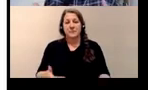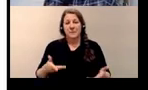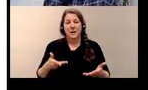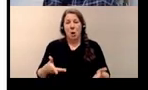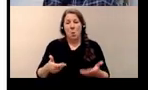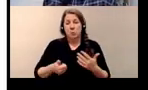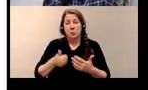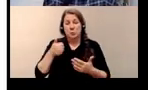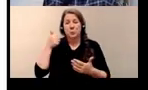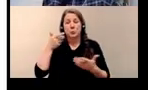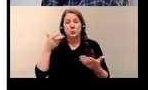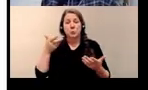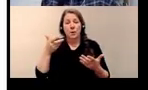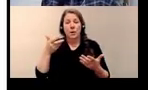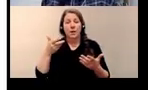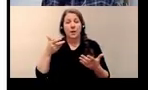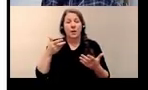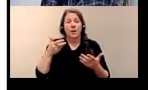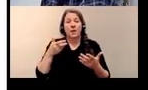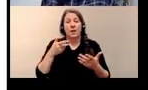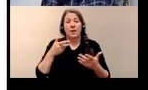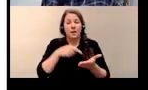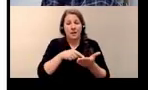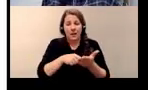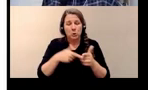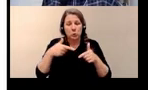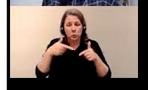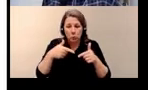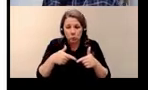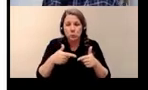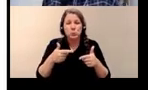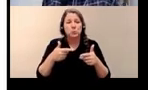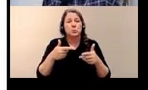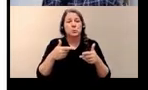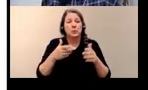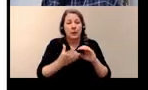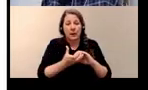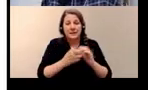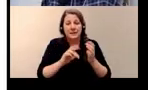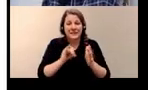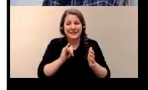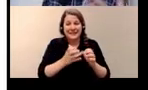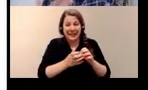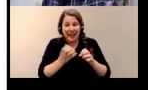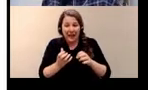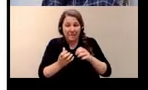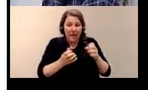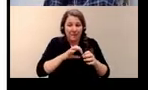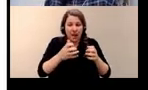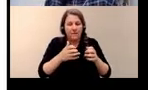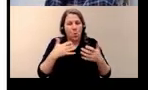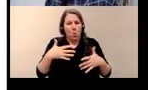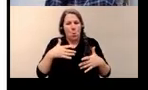sont collés, soudés, et dont le fait de les démonter devient de plus en plus complexe. Donc